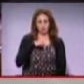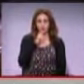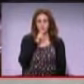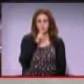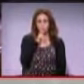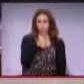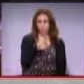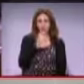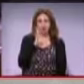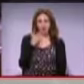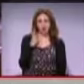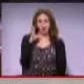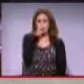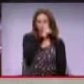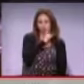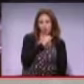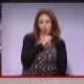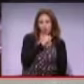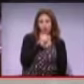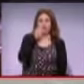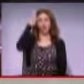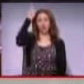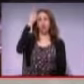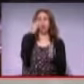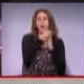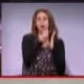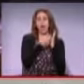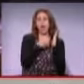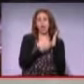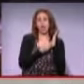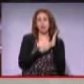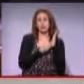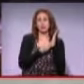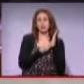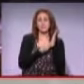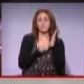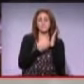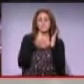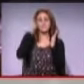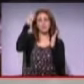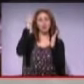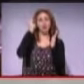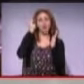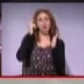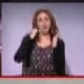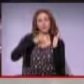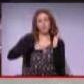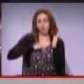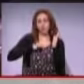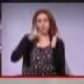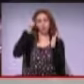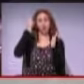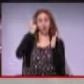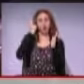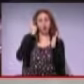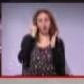أنفسكم أو تخفوه يحاسبكم به الله،